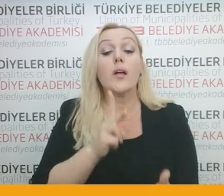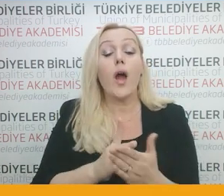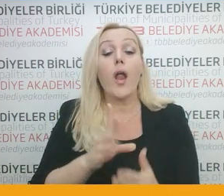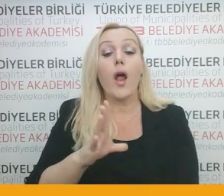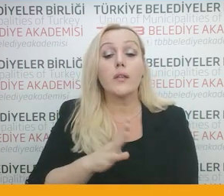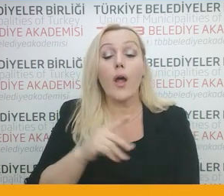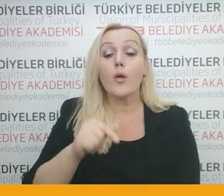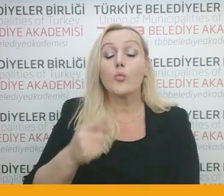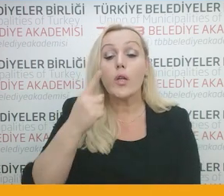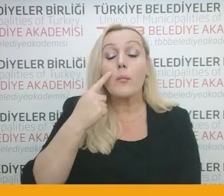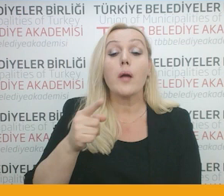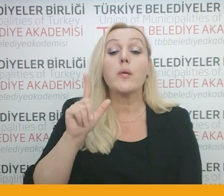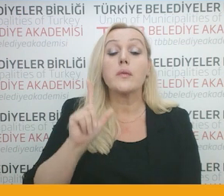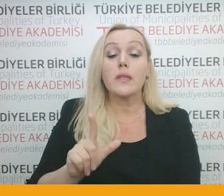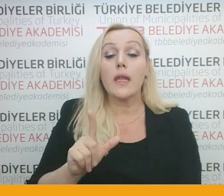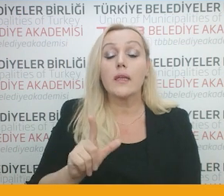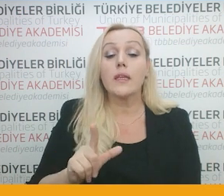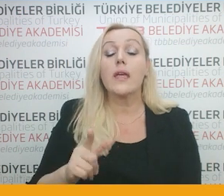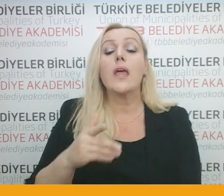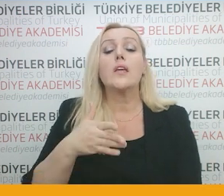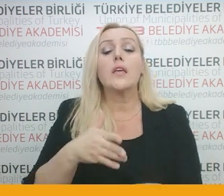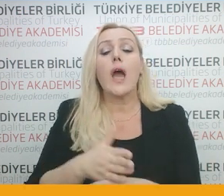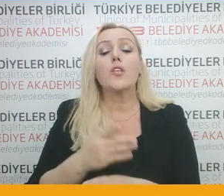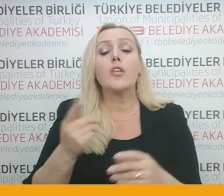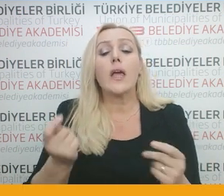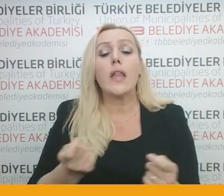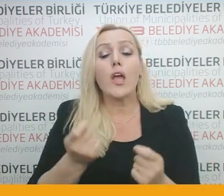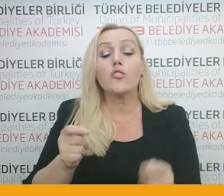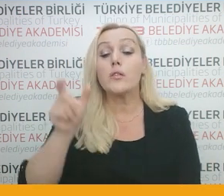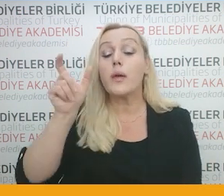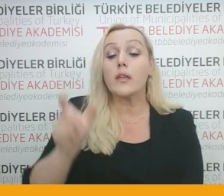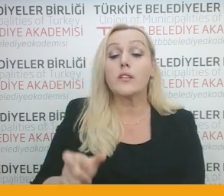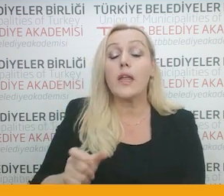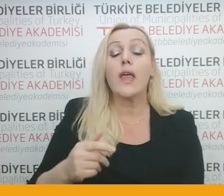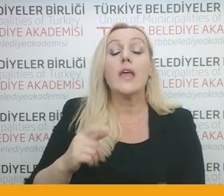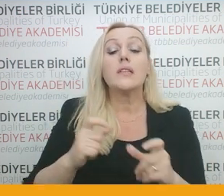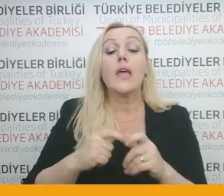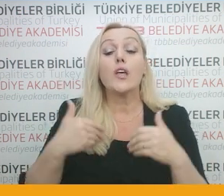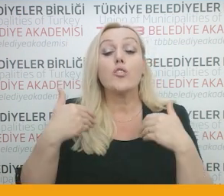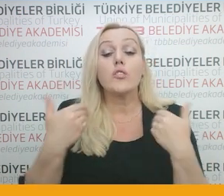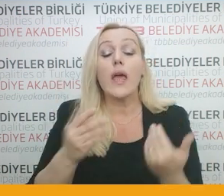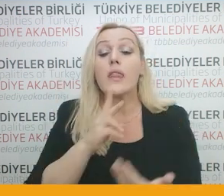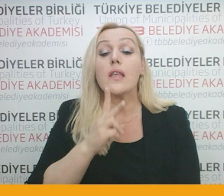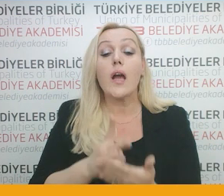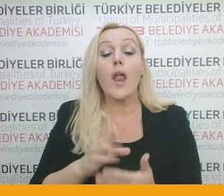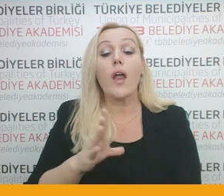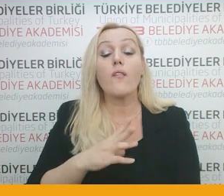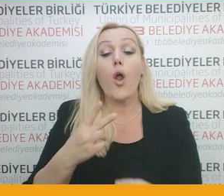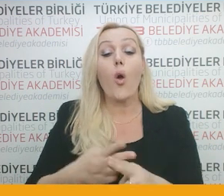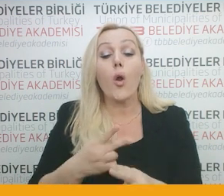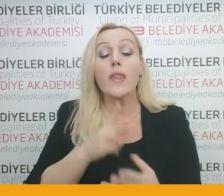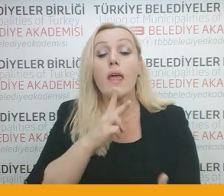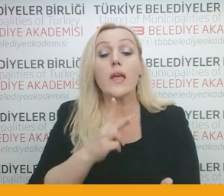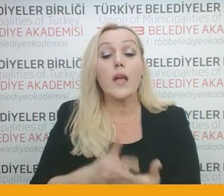mutlaka göz önünde bulundurmalıyız. Gerçekleştirme görevlerinin sorumluluğu ile ilgili Sayıştay Genel Kurul kararı var arkadaşlar. Bir örnek bir karar olarak buraya